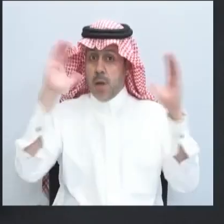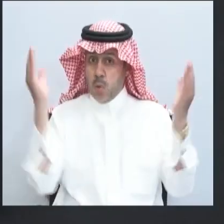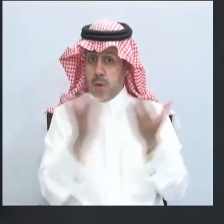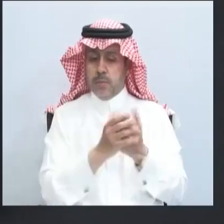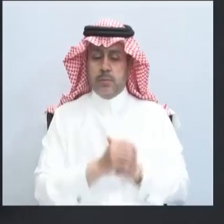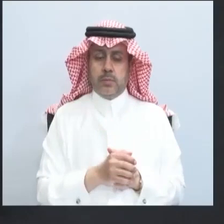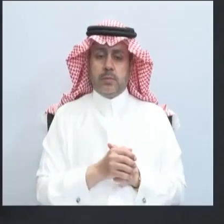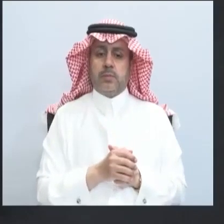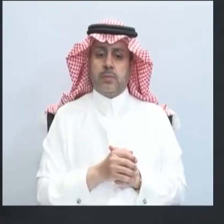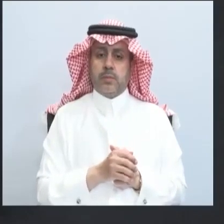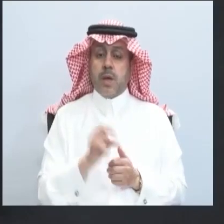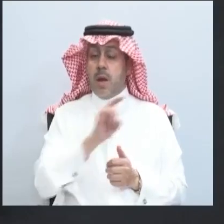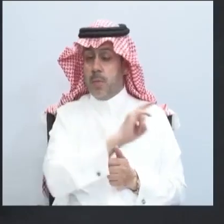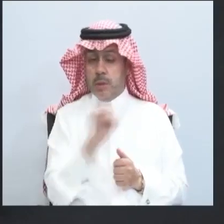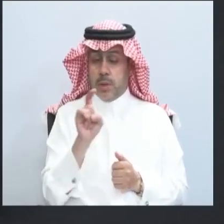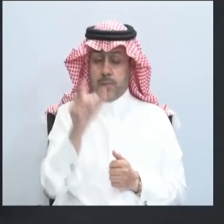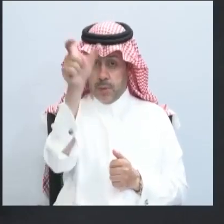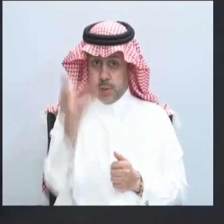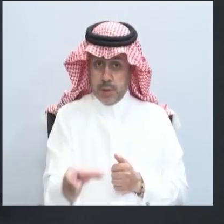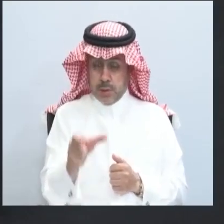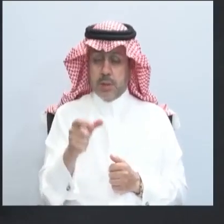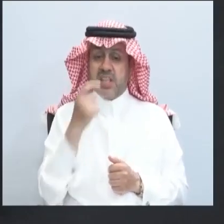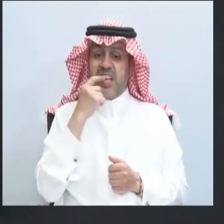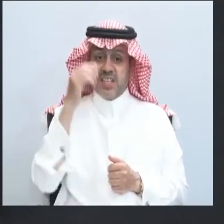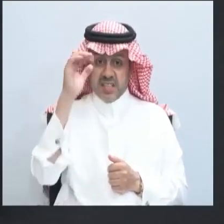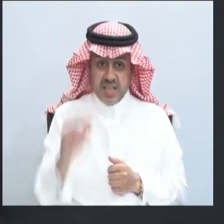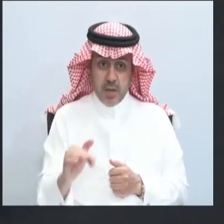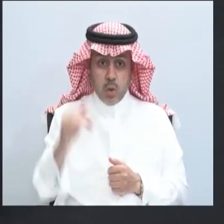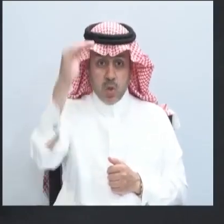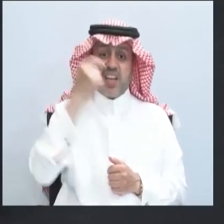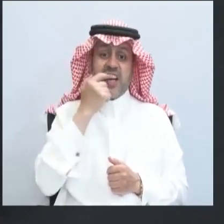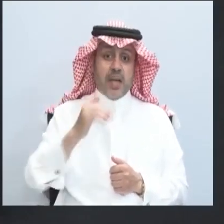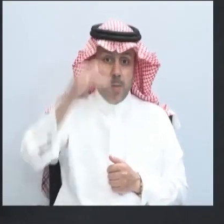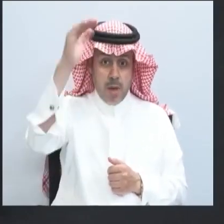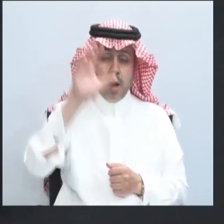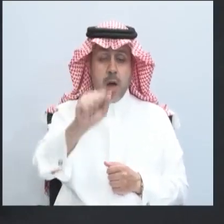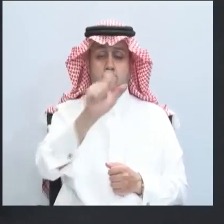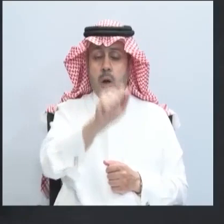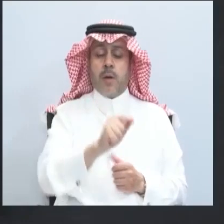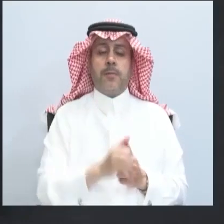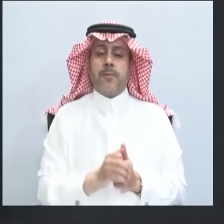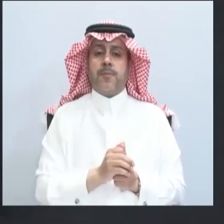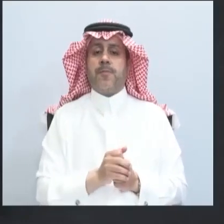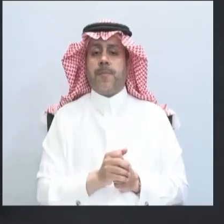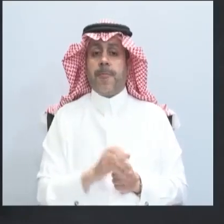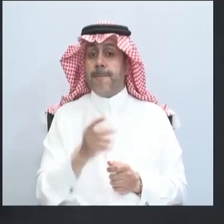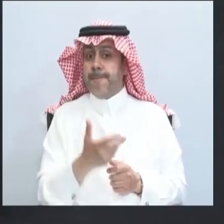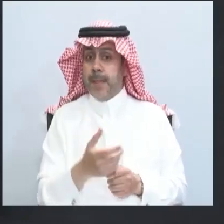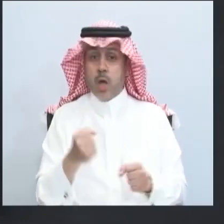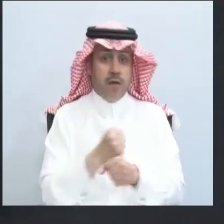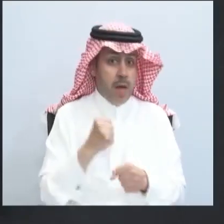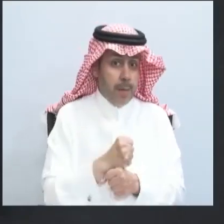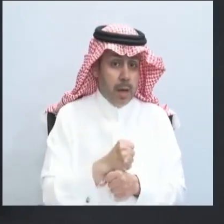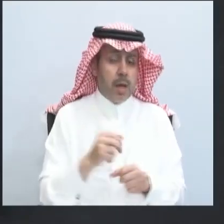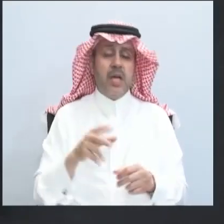لم يدع للانسان في مجالا ان يسال ما هو حقه الكبير ما هو حق الصغير وكيف اعمل